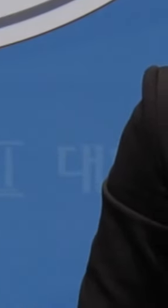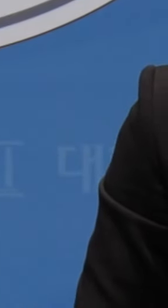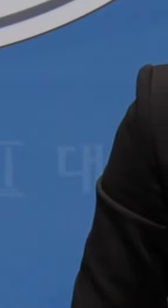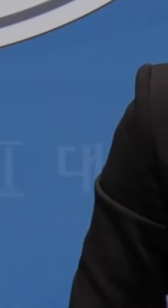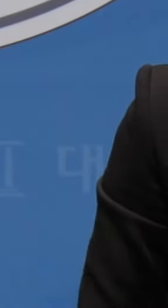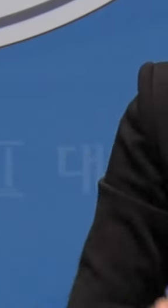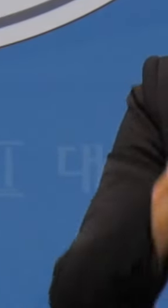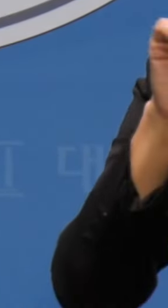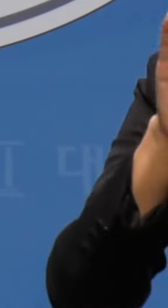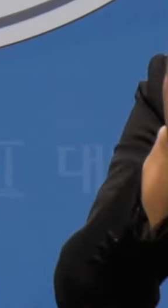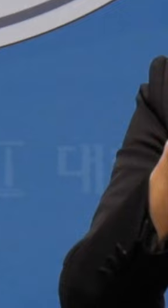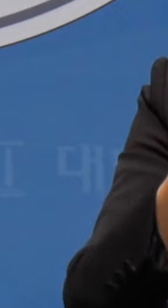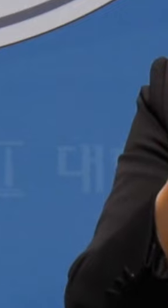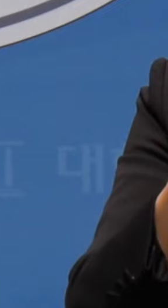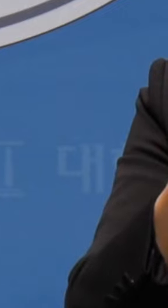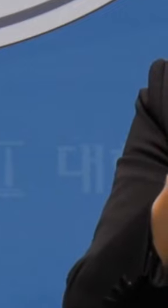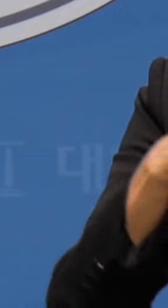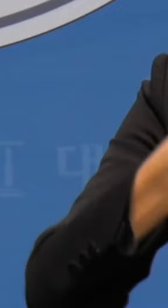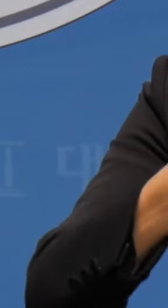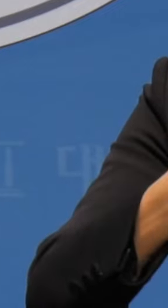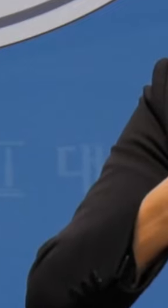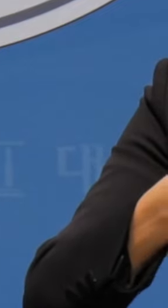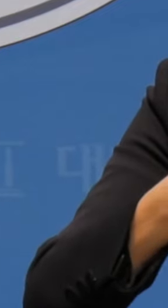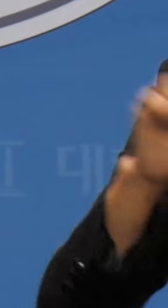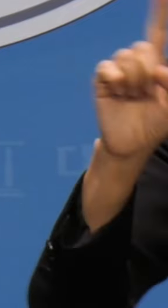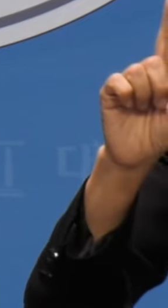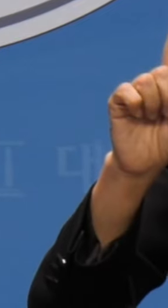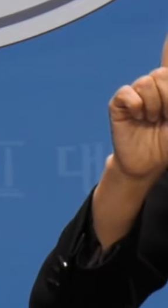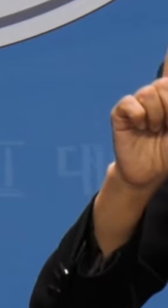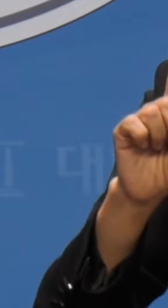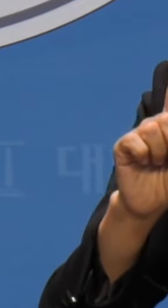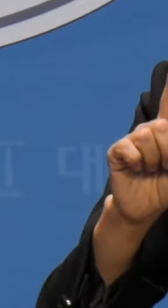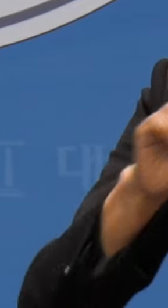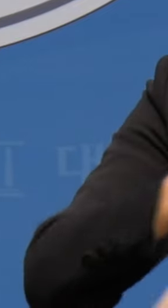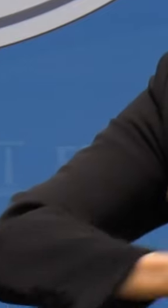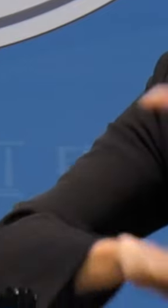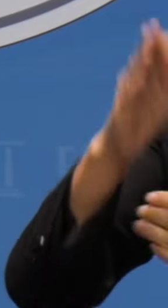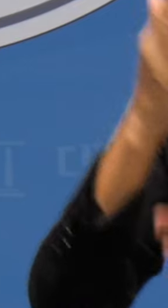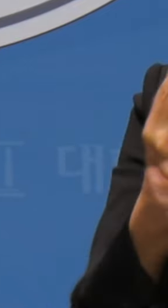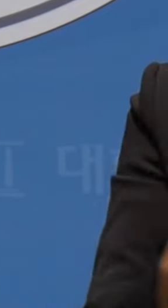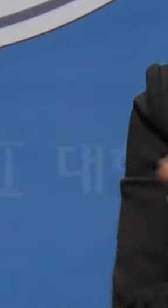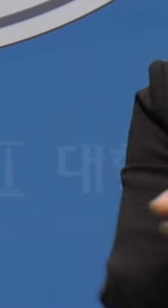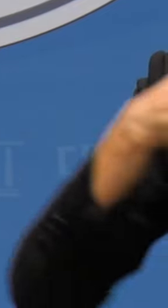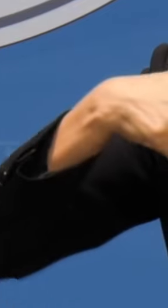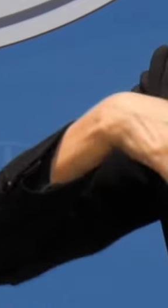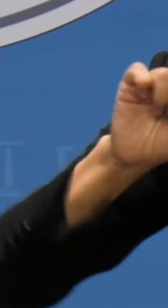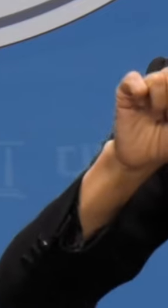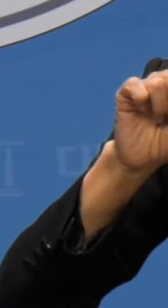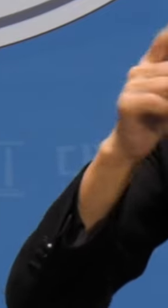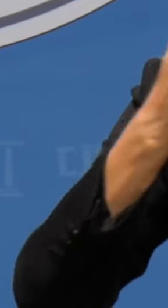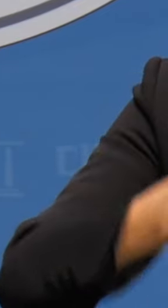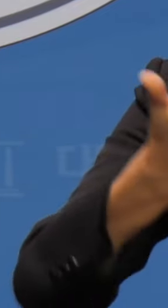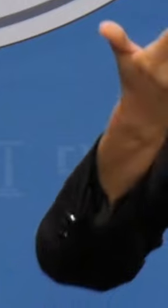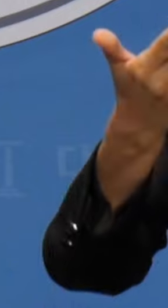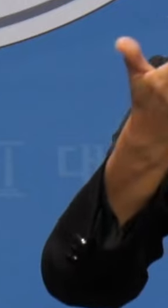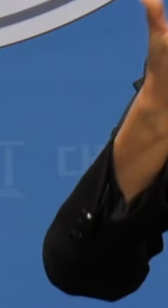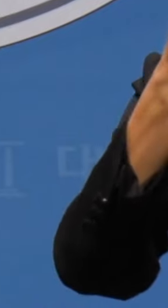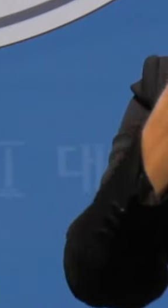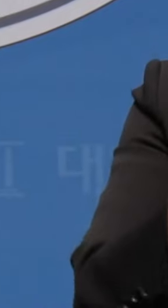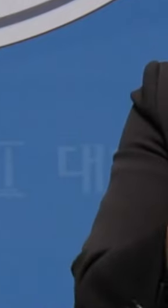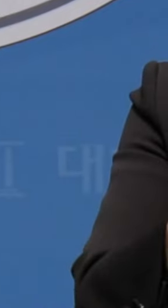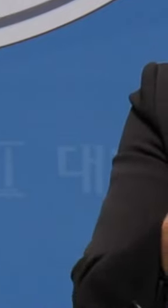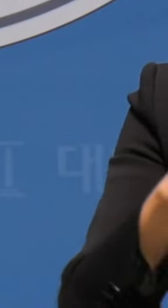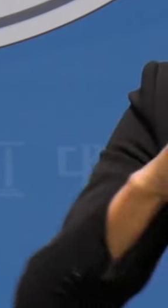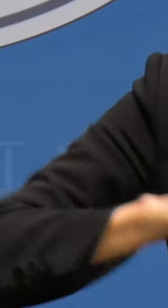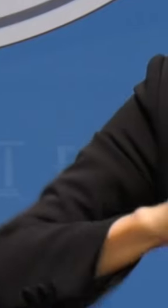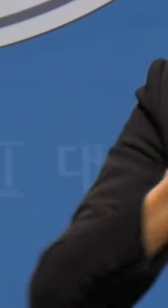지난 7월에 발의하겠다고 떵떵거렸던 제3자 추천 해병대원 특검법도 3개월이